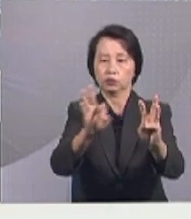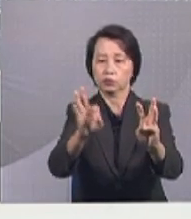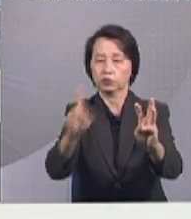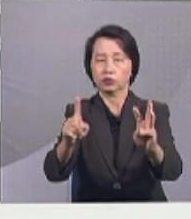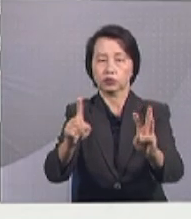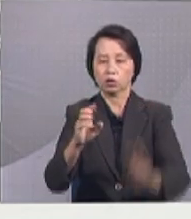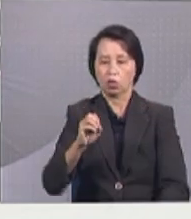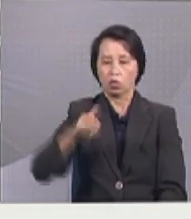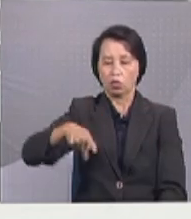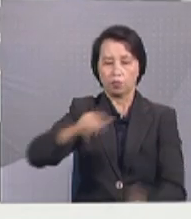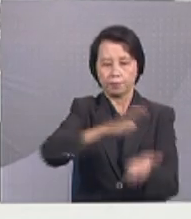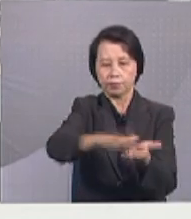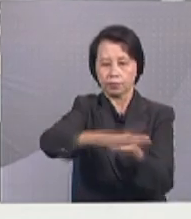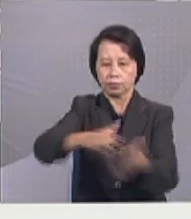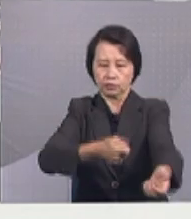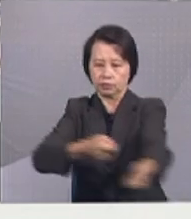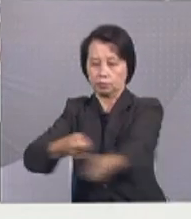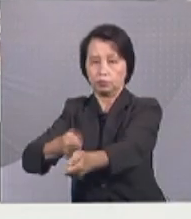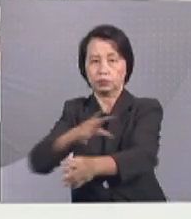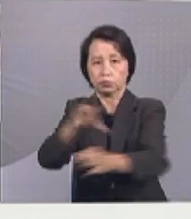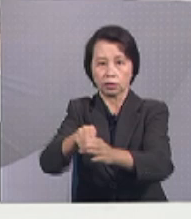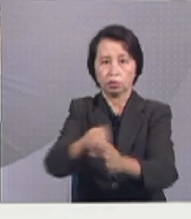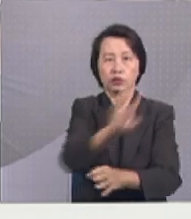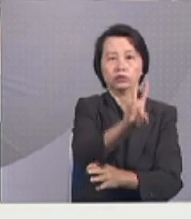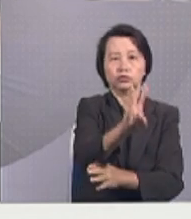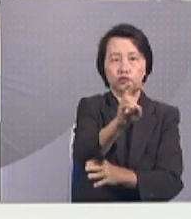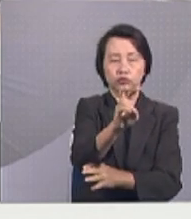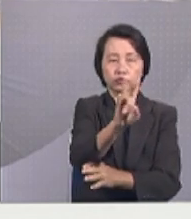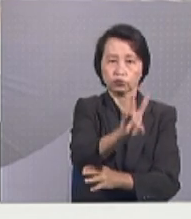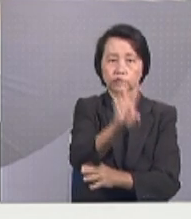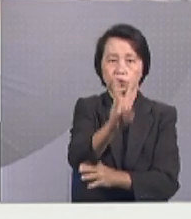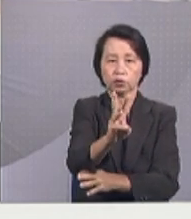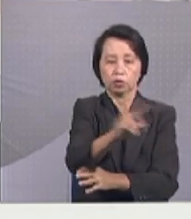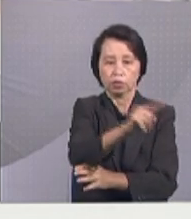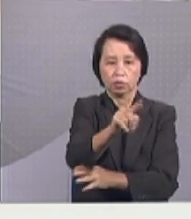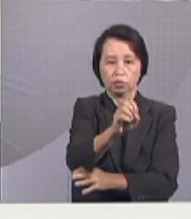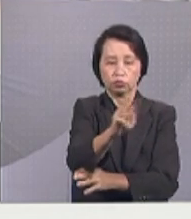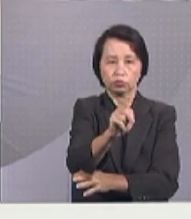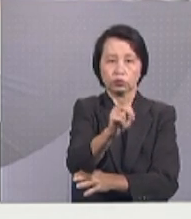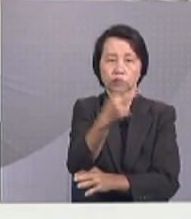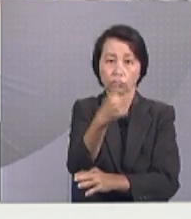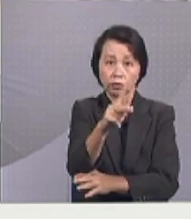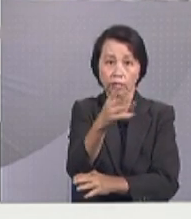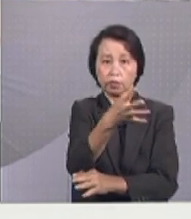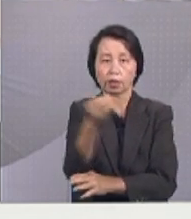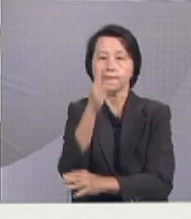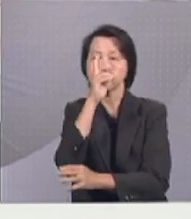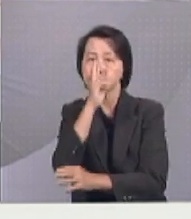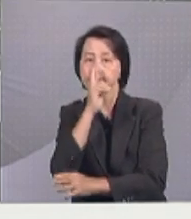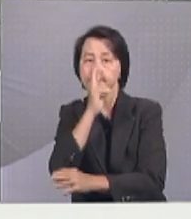6,491 operasi sanitasi, termasuk di 76 zon kuning dan merah.